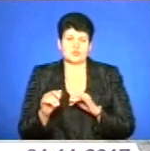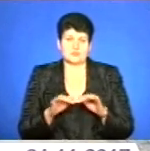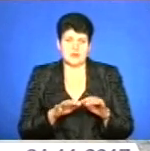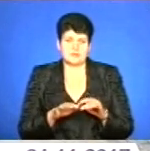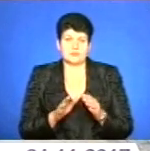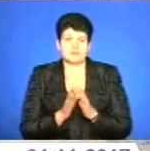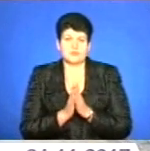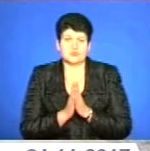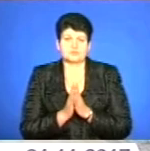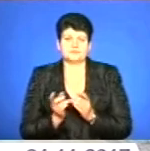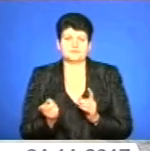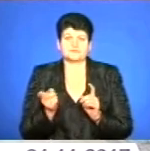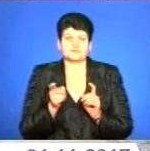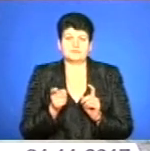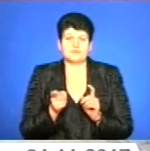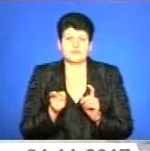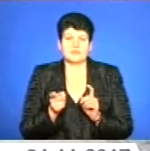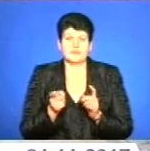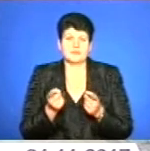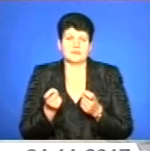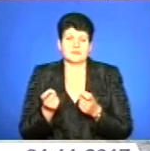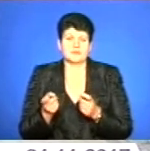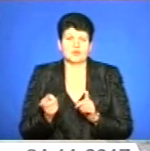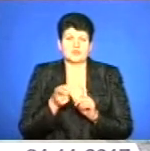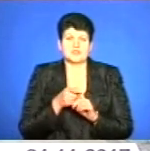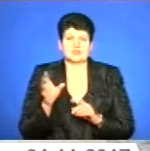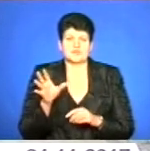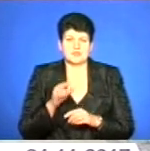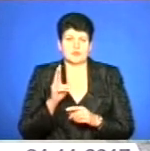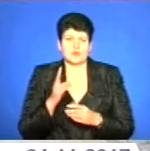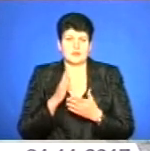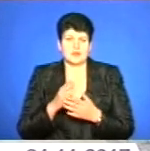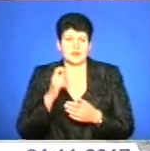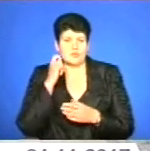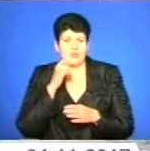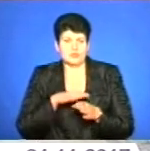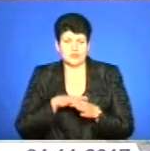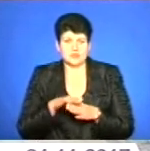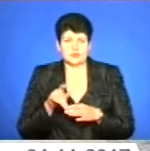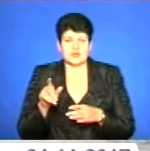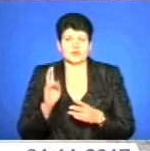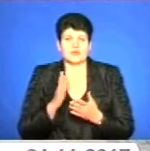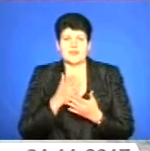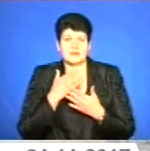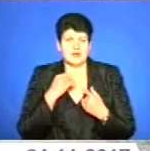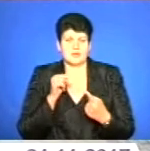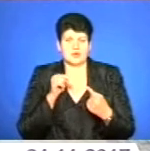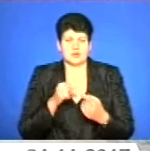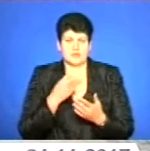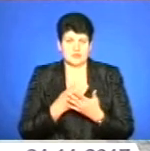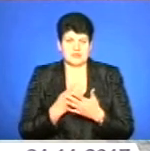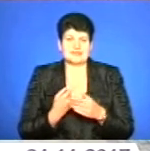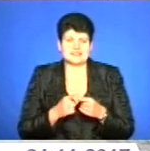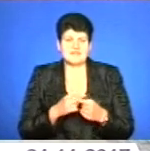ми закликаємо тільки повнолітніх людей і тих, які не мають протипоказань, тому що це фізично